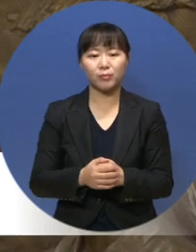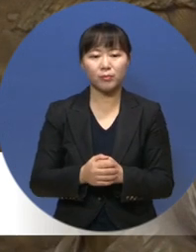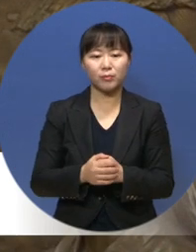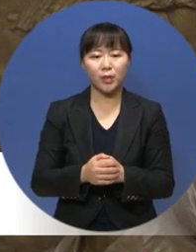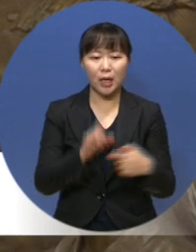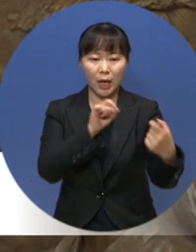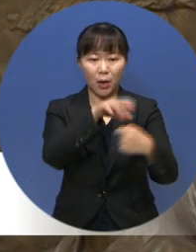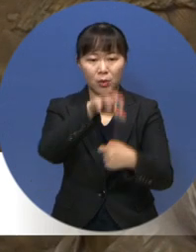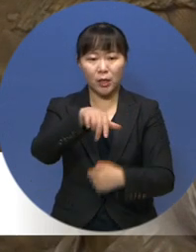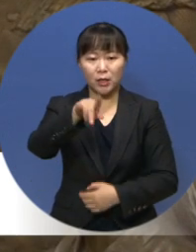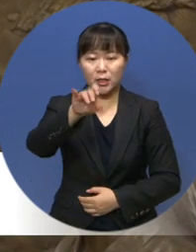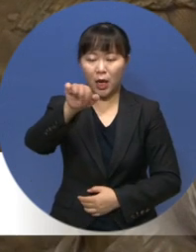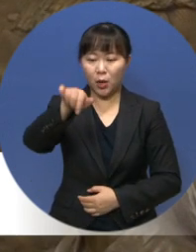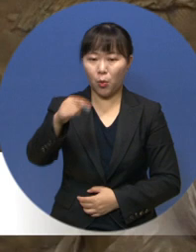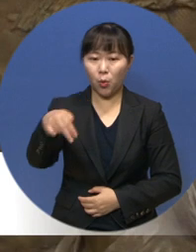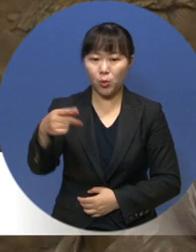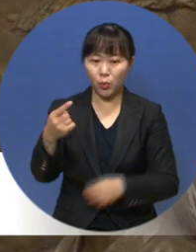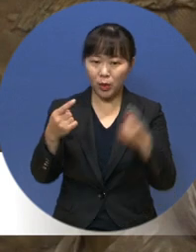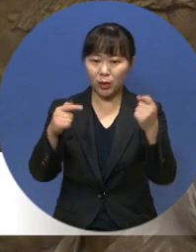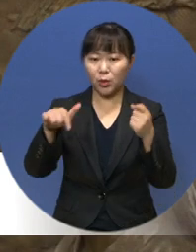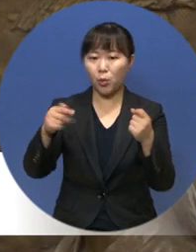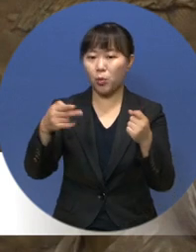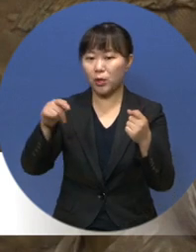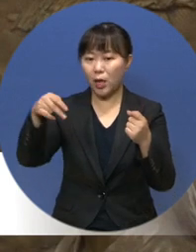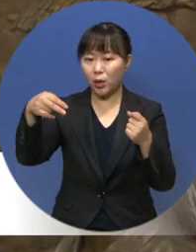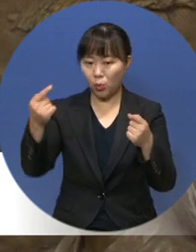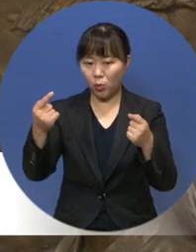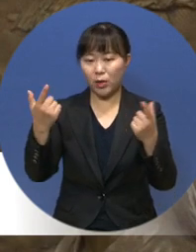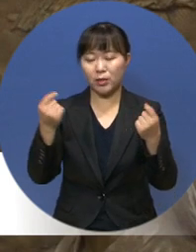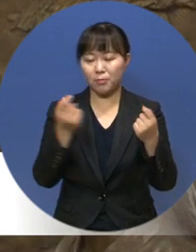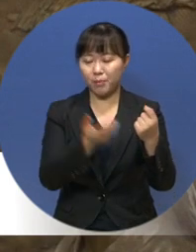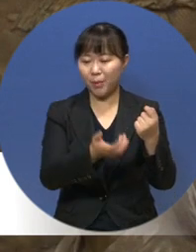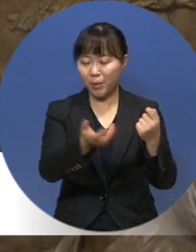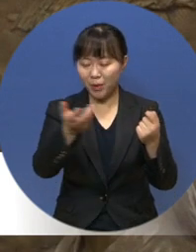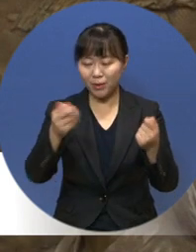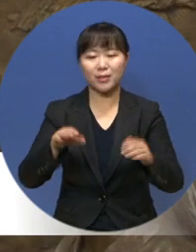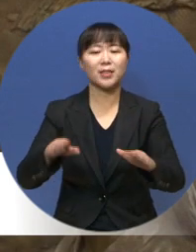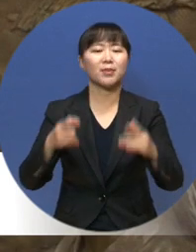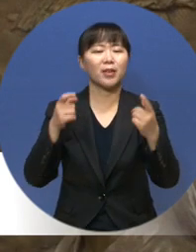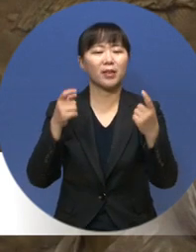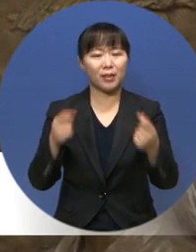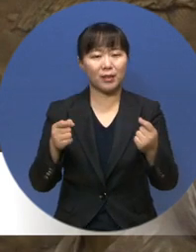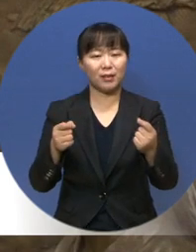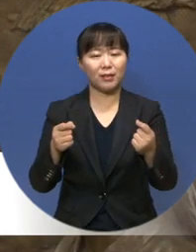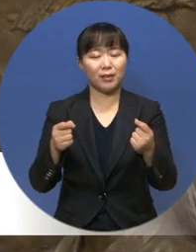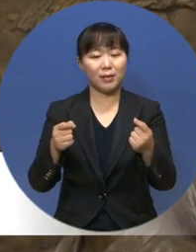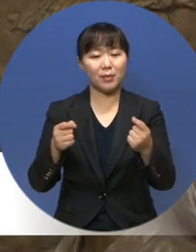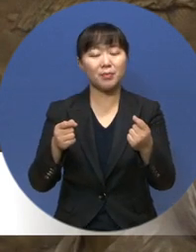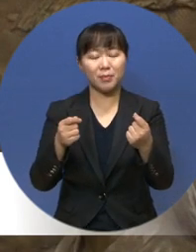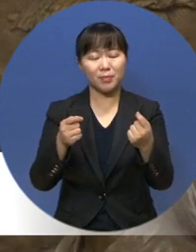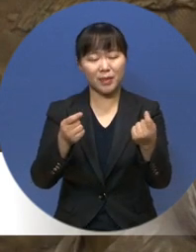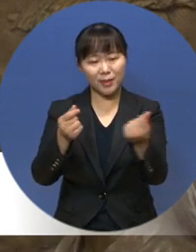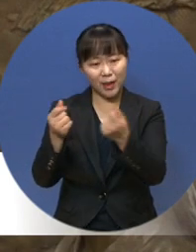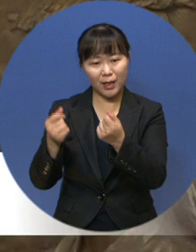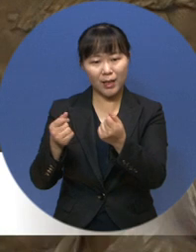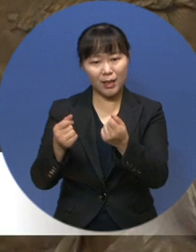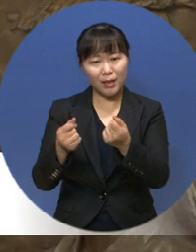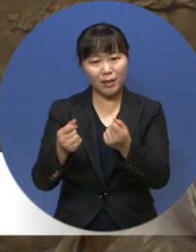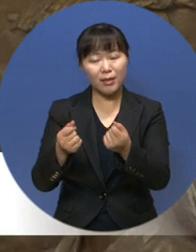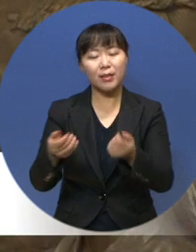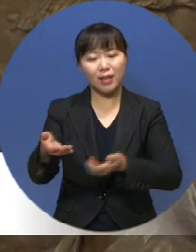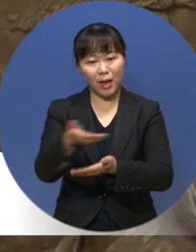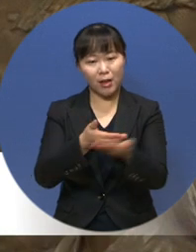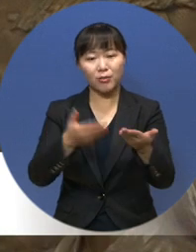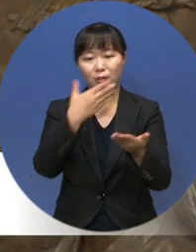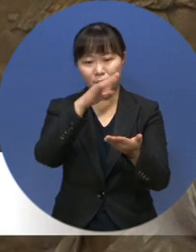가까운 우선 장보도라든가 교대도 이런 순으로 해서 똑같은 그런 사례로 서로 이렇게